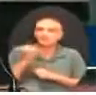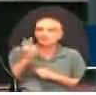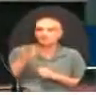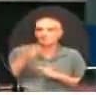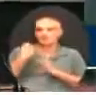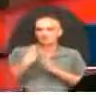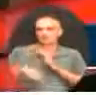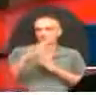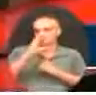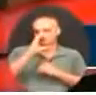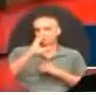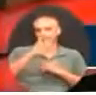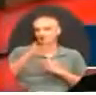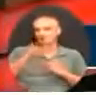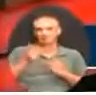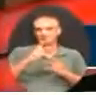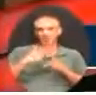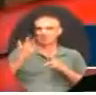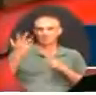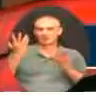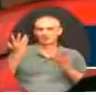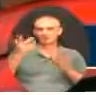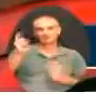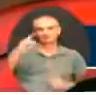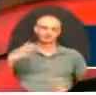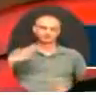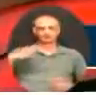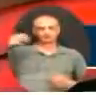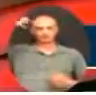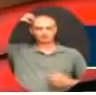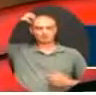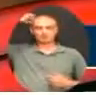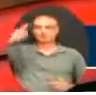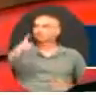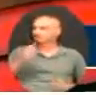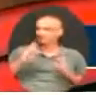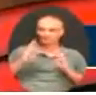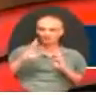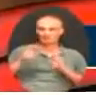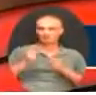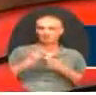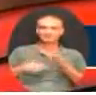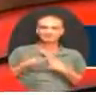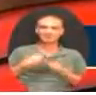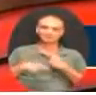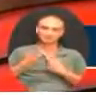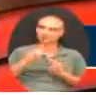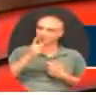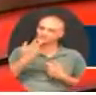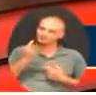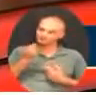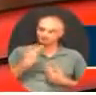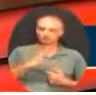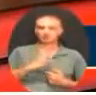יוכלו לצפות במשחק הזה, ולא רק אצילים ובני מלוכה. וצריך לקוות שגם הספסרים אולי יהיו